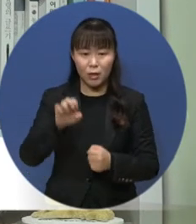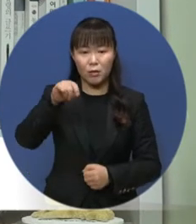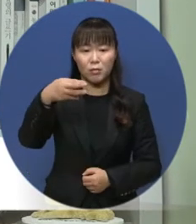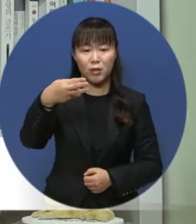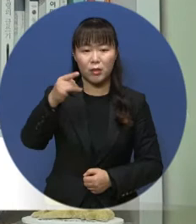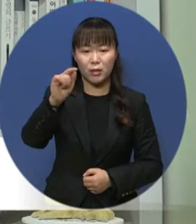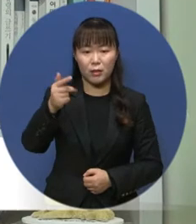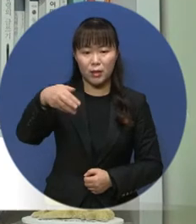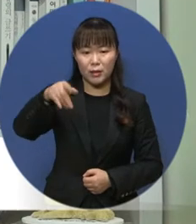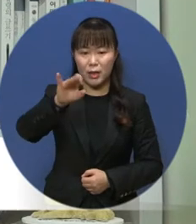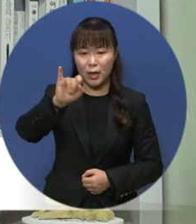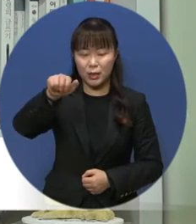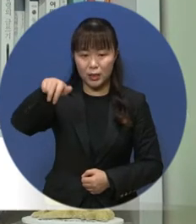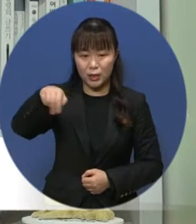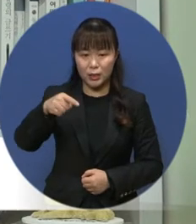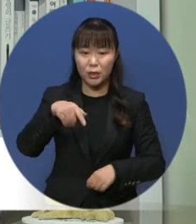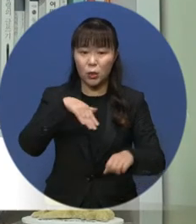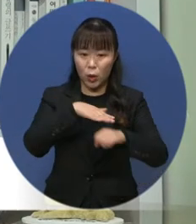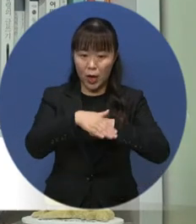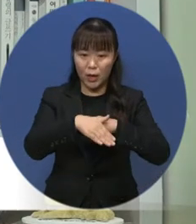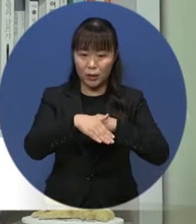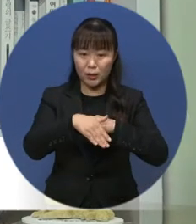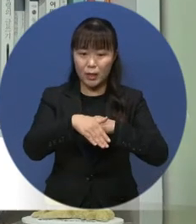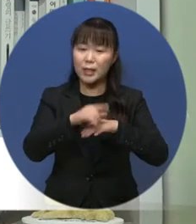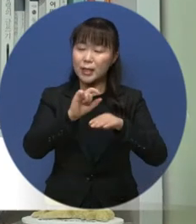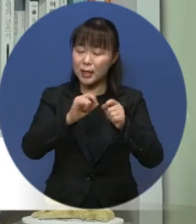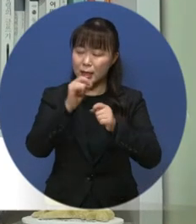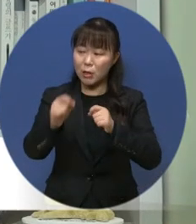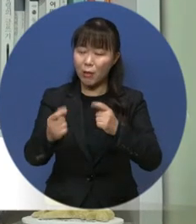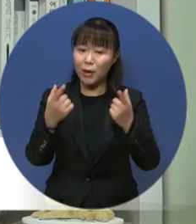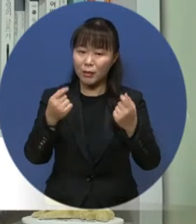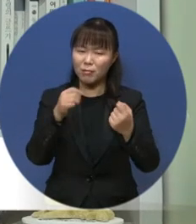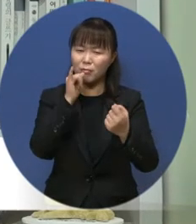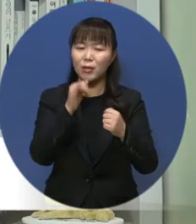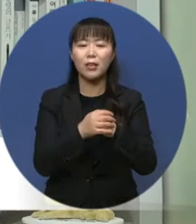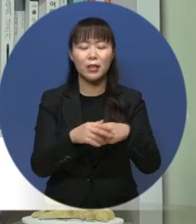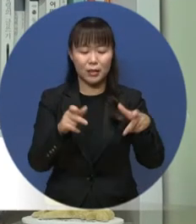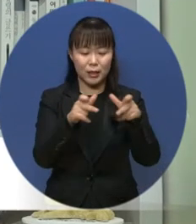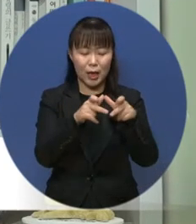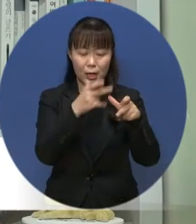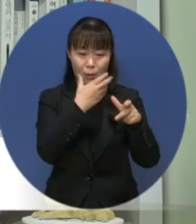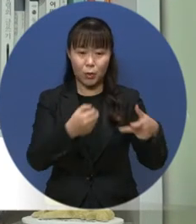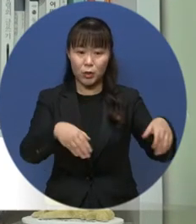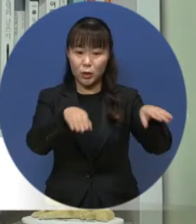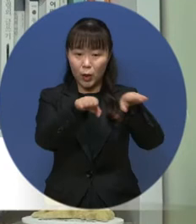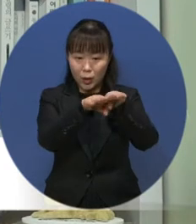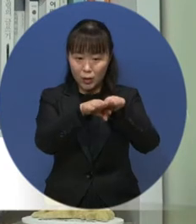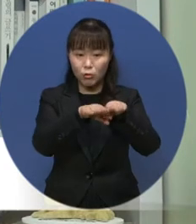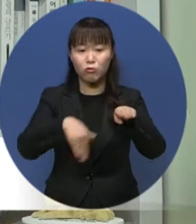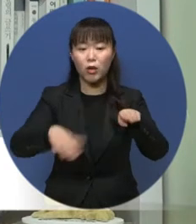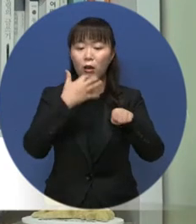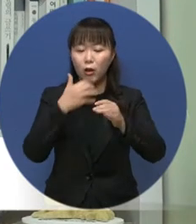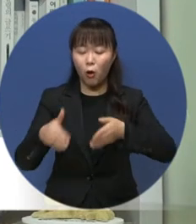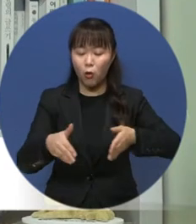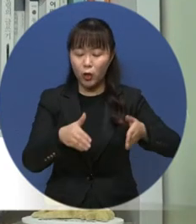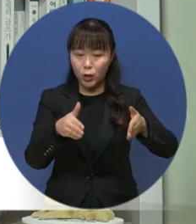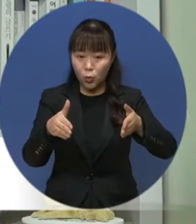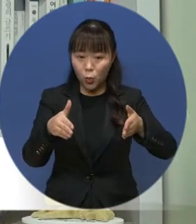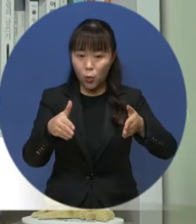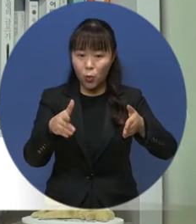프랜차이즈 소유하는 지점이 지사를 개발한달까요? 장애인 복지관이 우리 경기도에